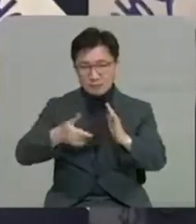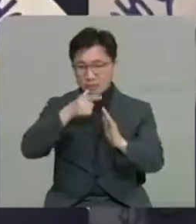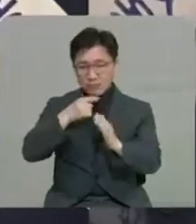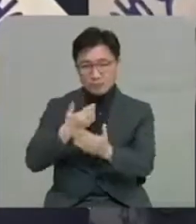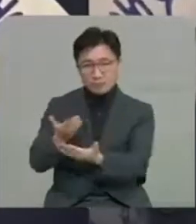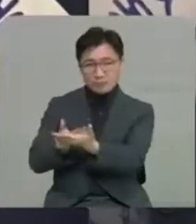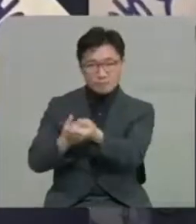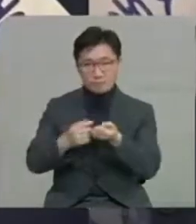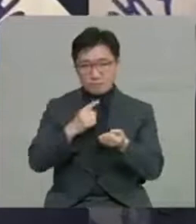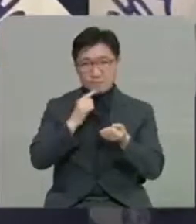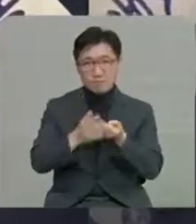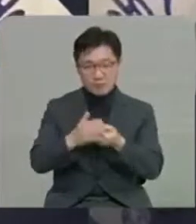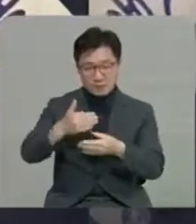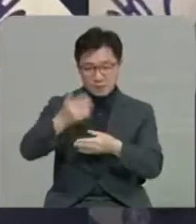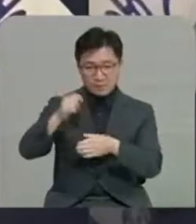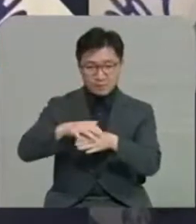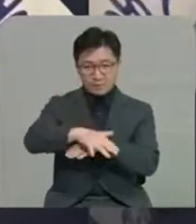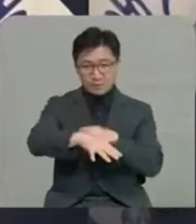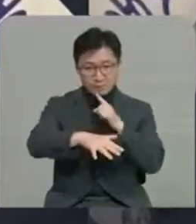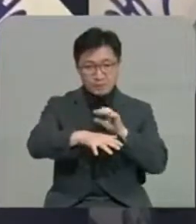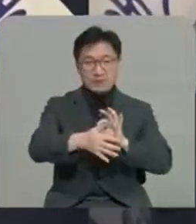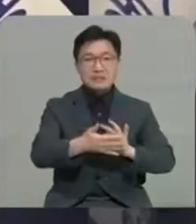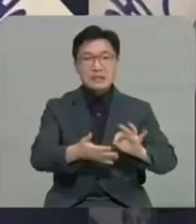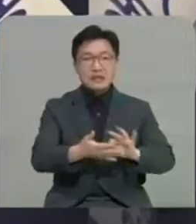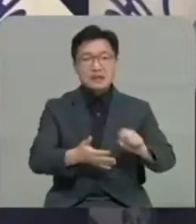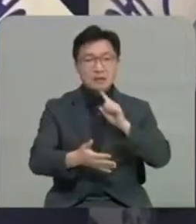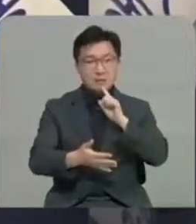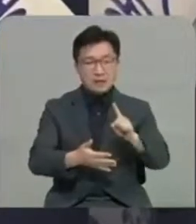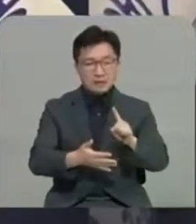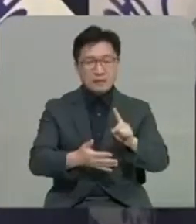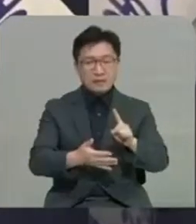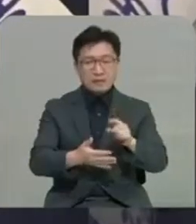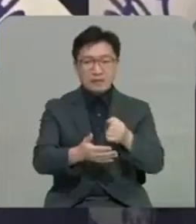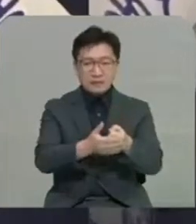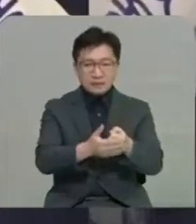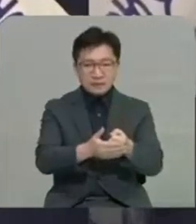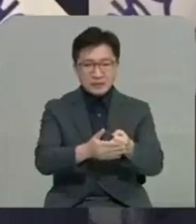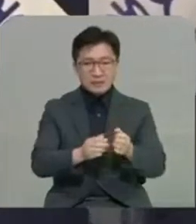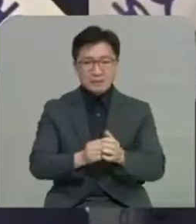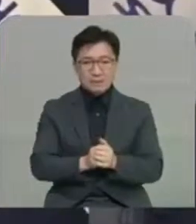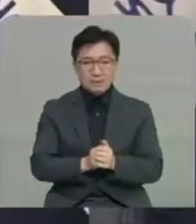용담댐을 흘러내려서 충청도가 사용하던 수리권이 있는 그런